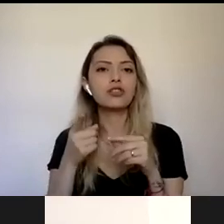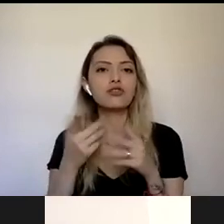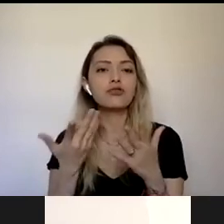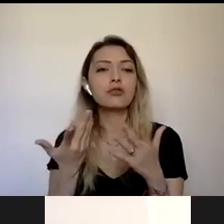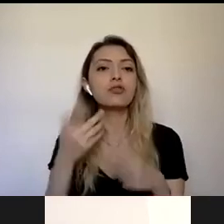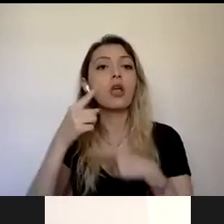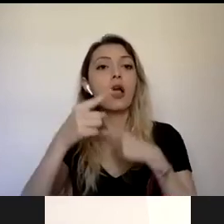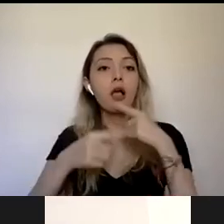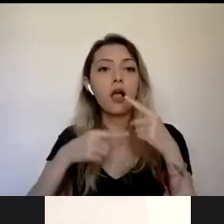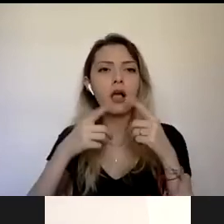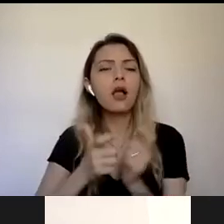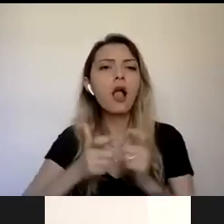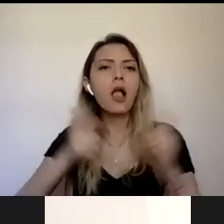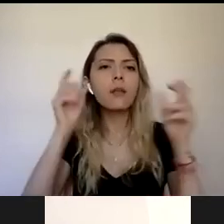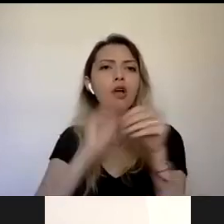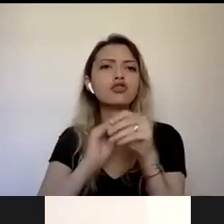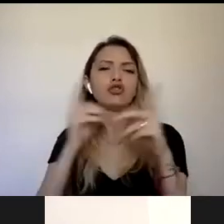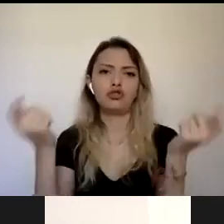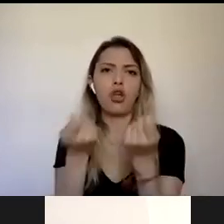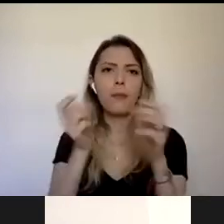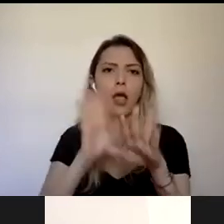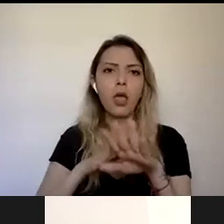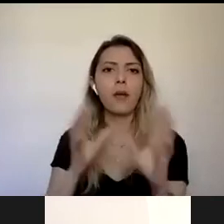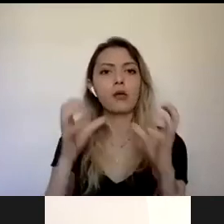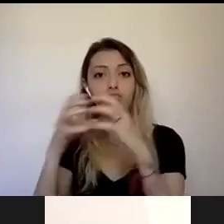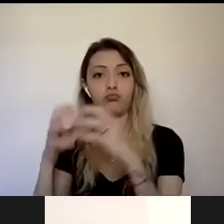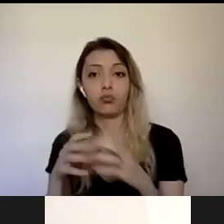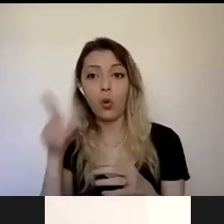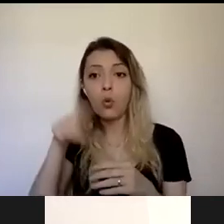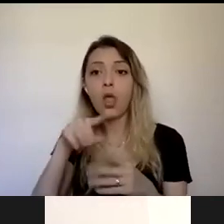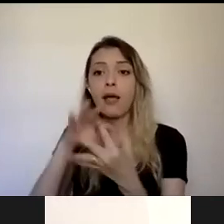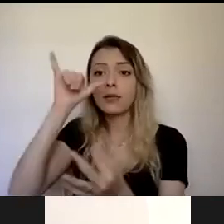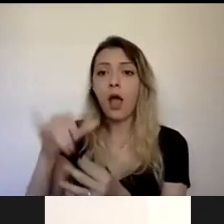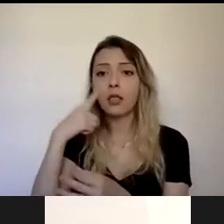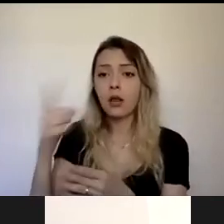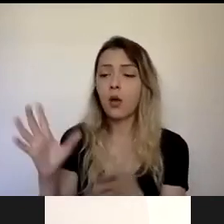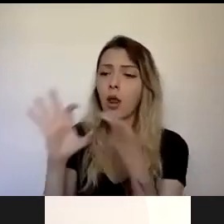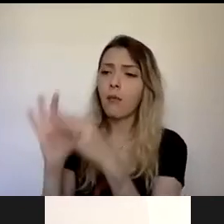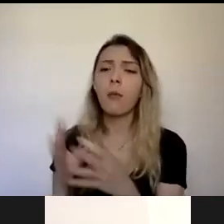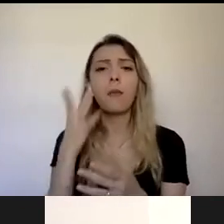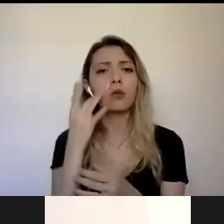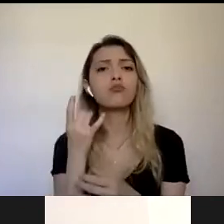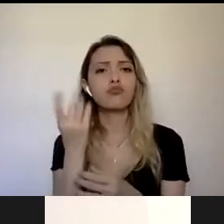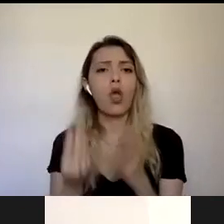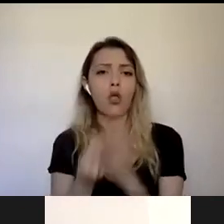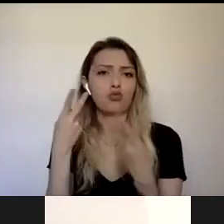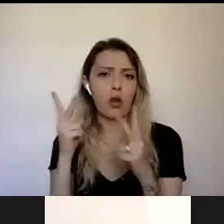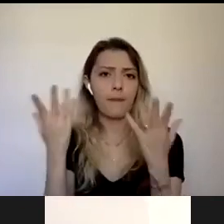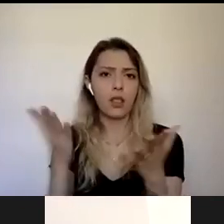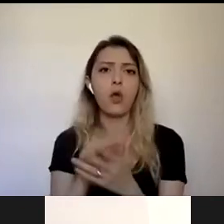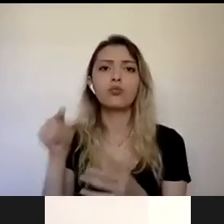yapan örgütler daha fazla insan haklarına yakın göstergeler oluşturabiliyorlar. Bu